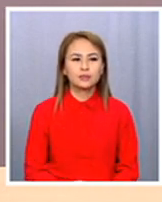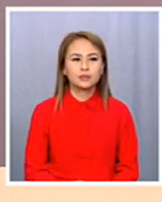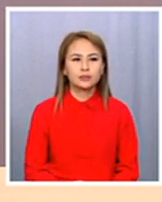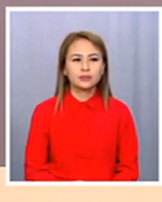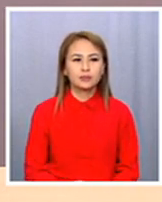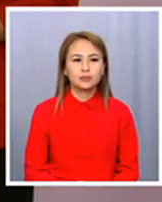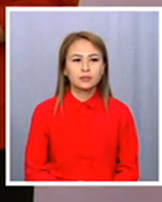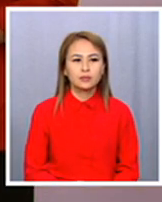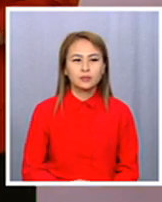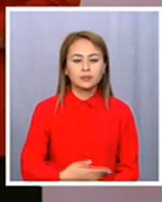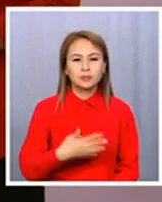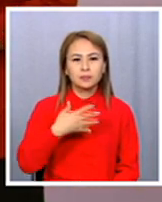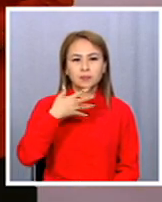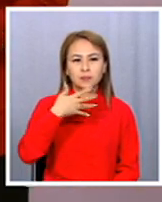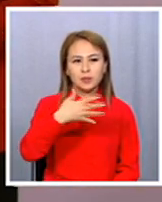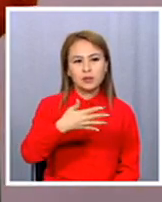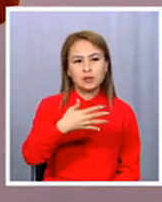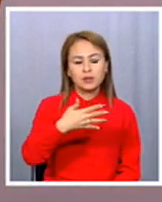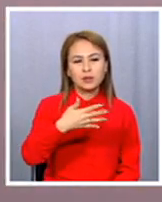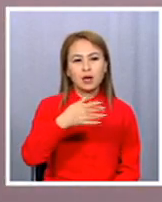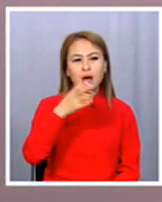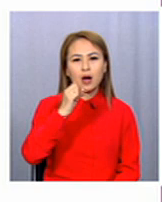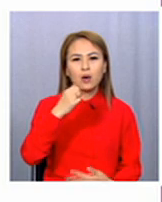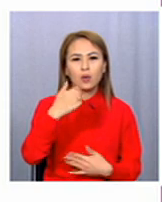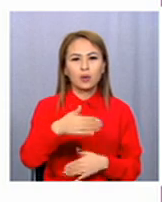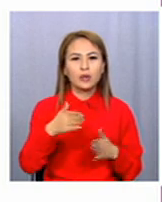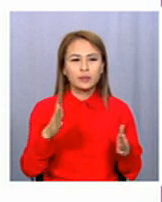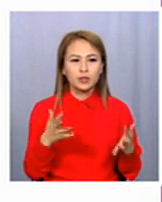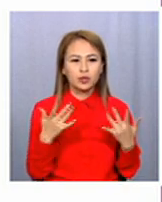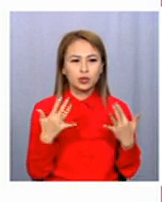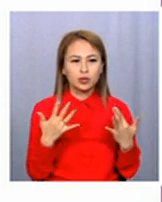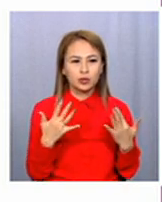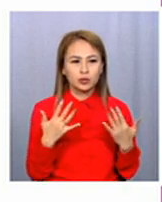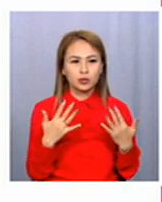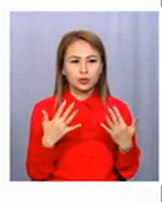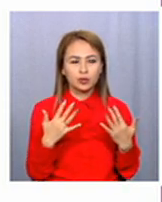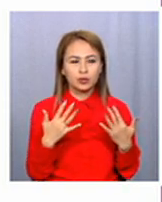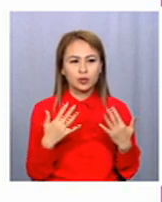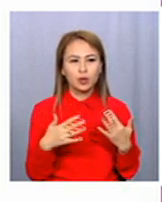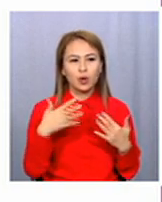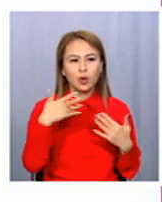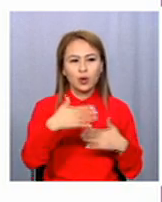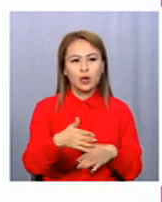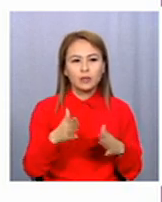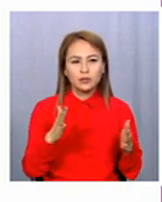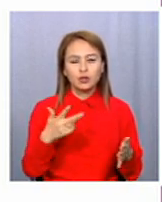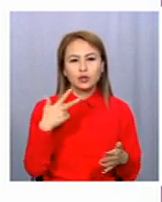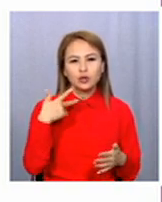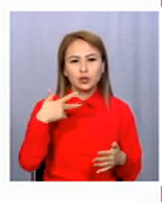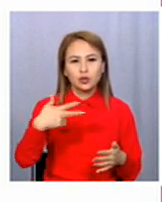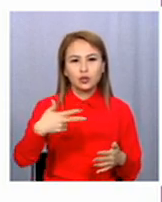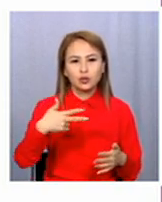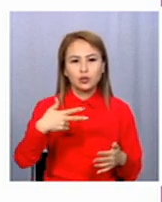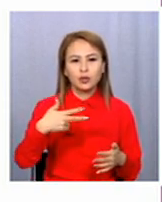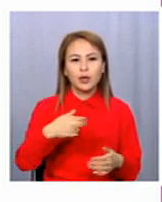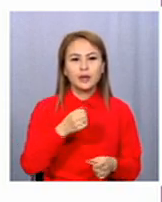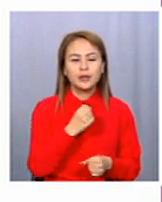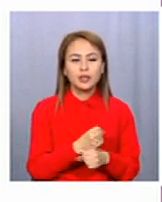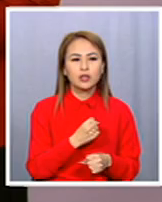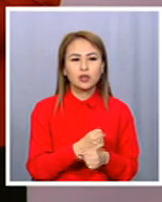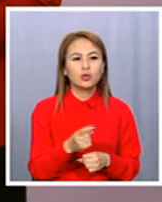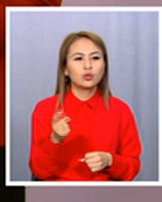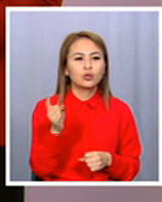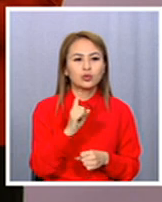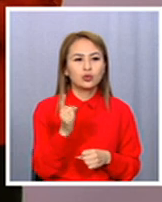тік төртбұрыш. Келесі, қорап саны нешеу? Қорап саны 3-еу. Диаграмма құрастыру үшін 3